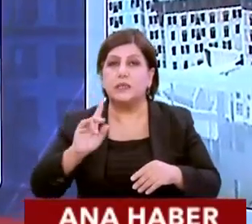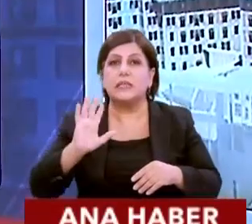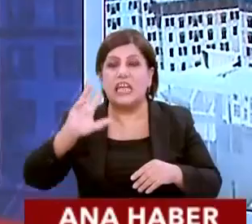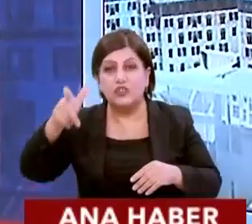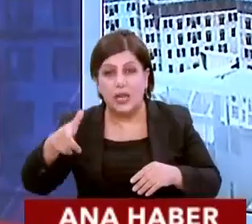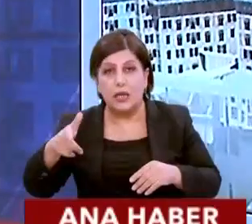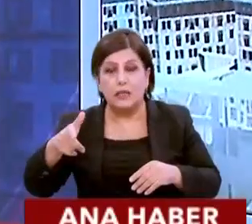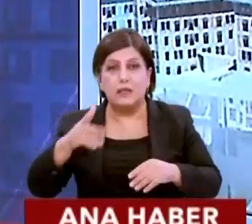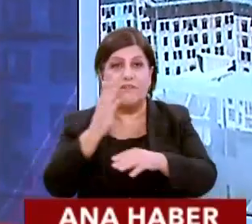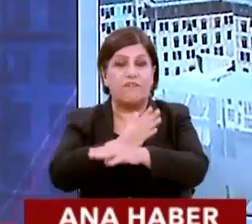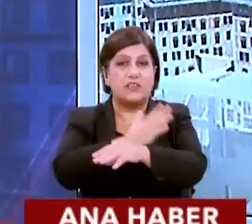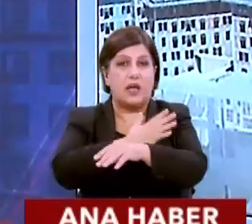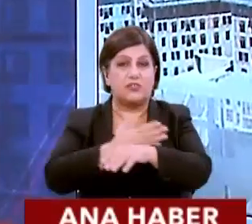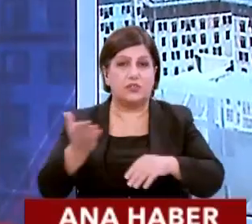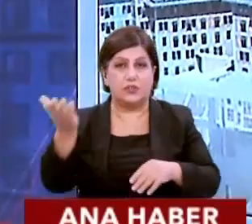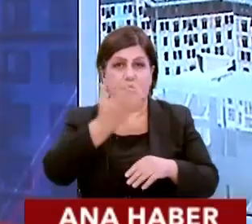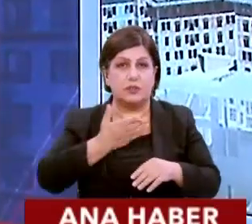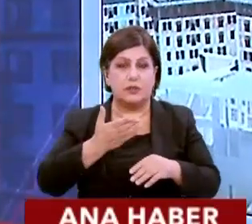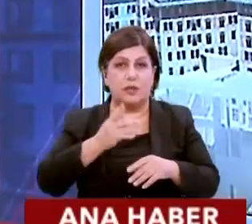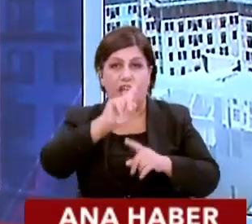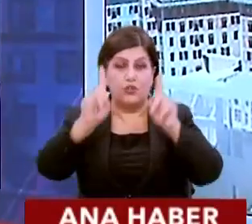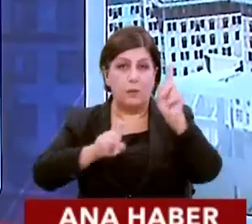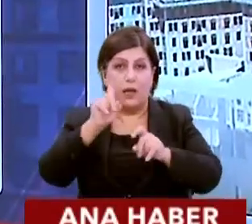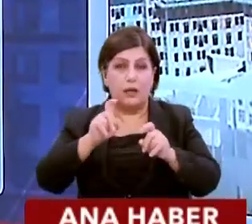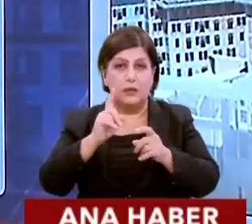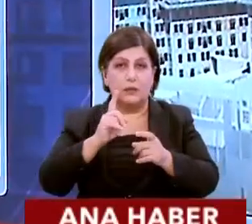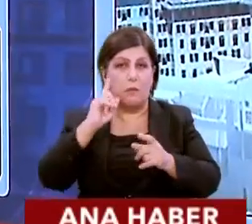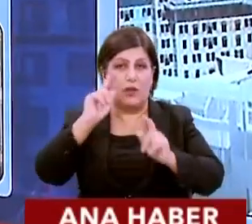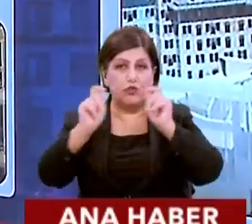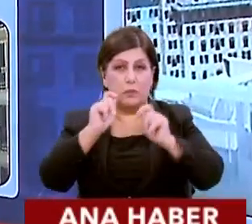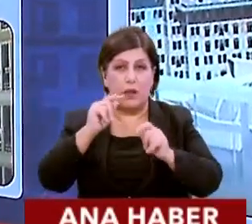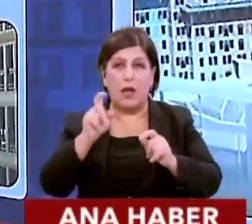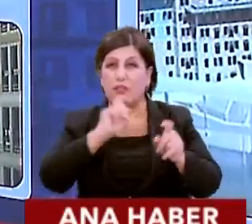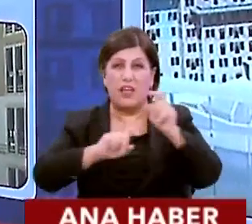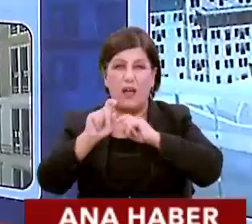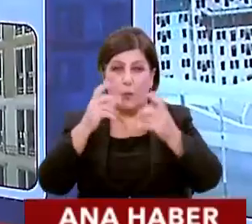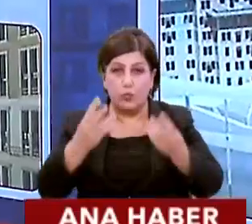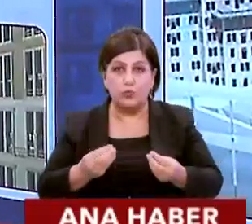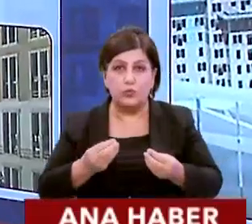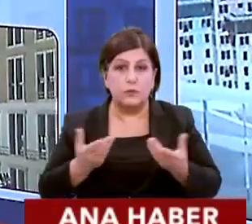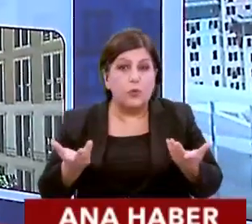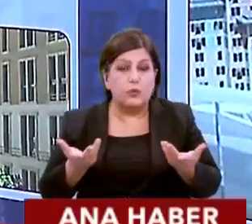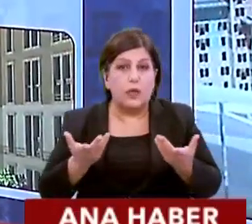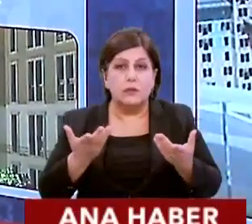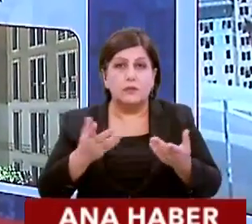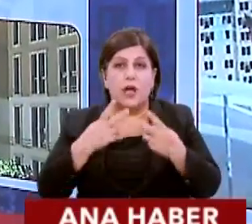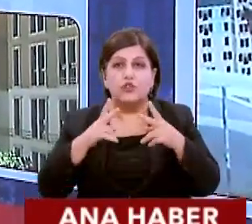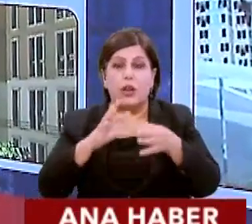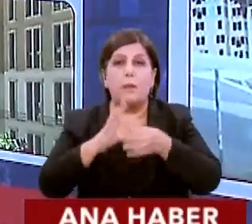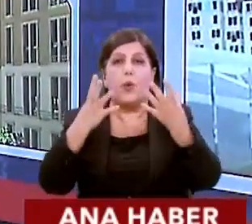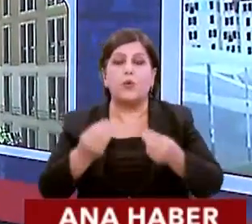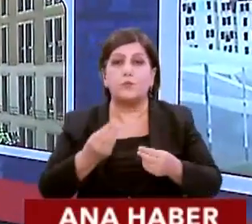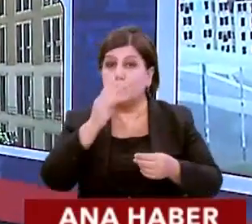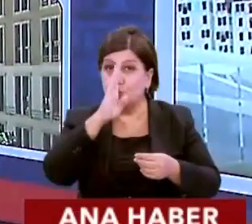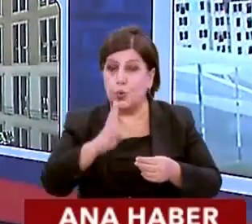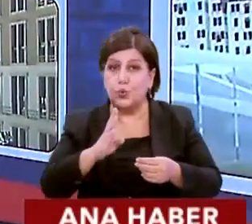ya vatandaşım Acaba bir evrakta başvuruda hata mı yapmış Yoksa ne olabilir bunun açıklaması çok